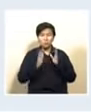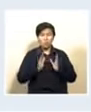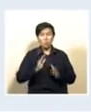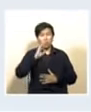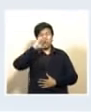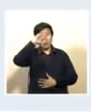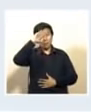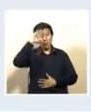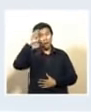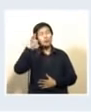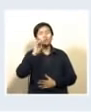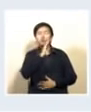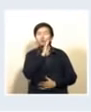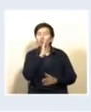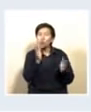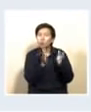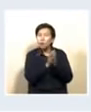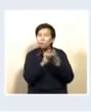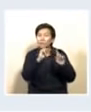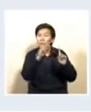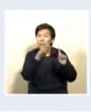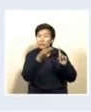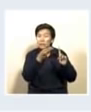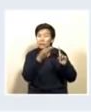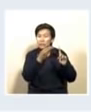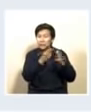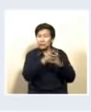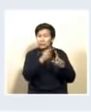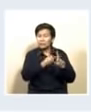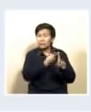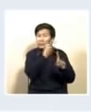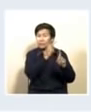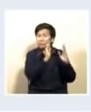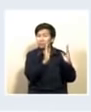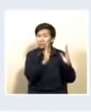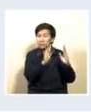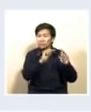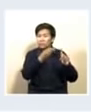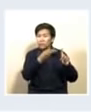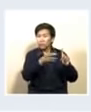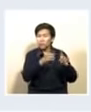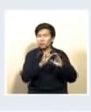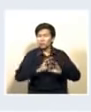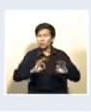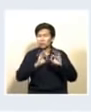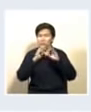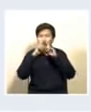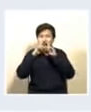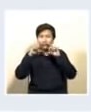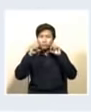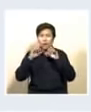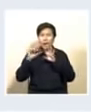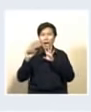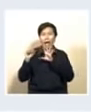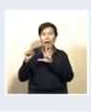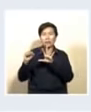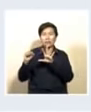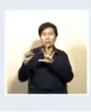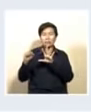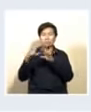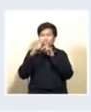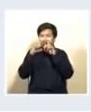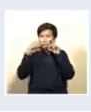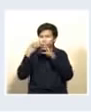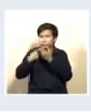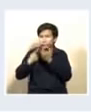ราติดต่อตั้งแต่เดือนมกราคมนะครับเพื่อขอซื้อ 3M ซึ่งเราได้ติดต่อกับอเมริกา